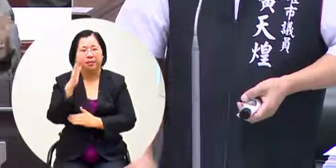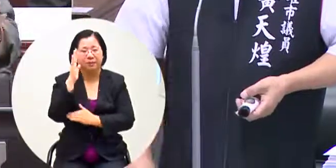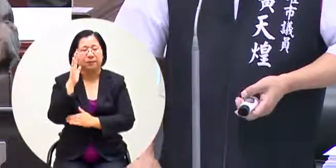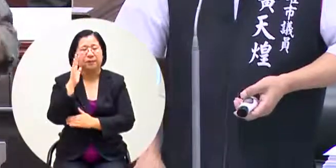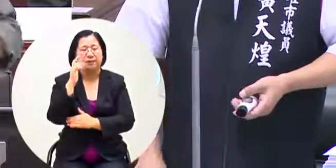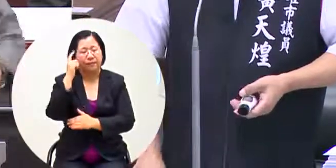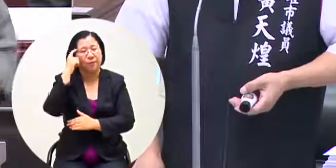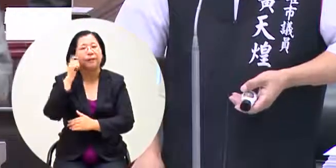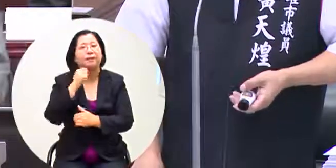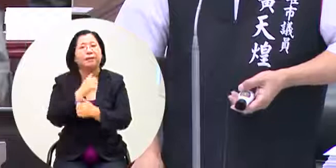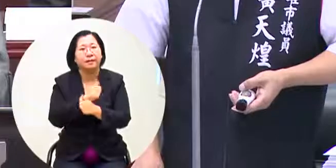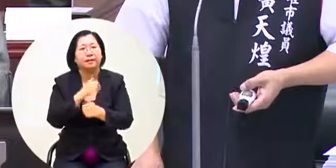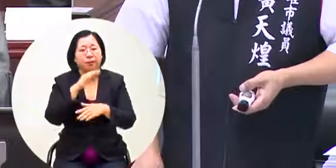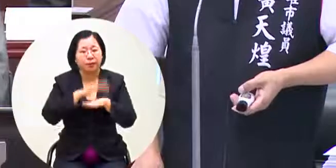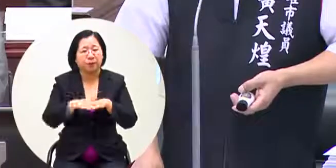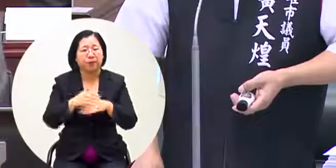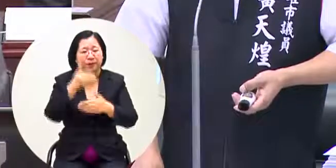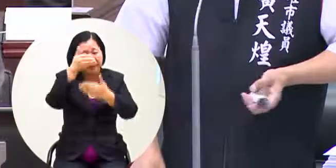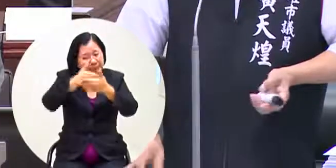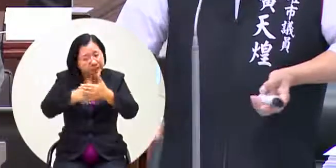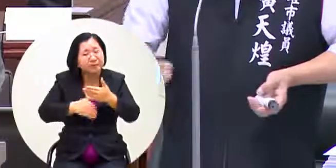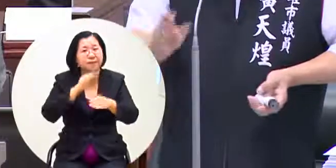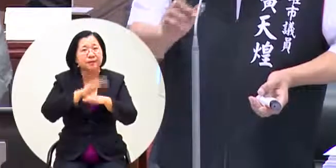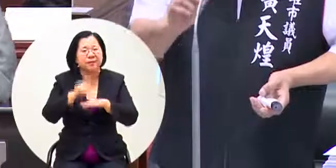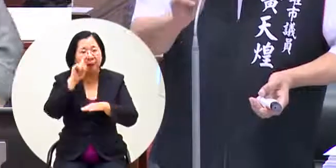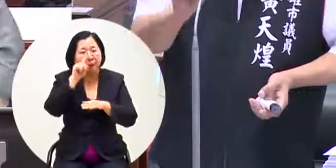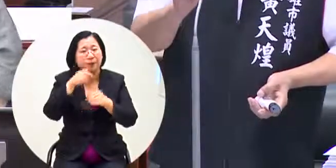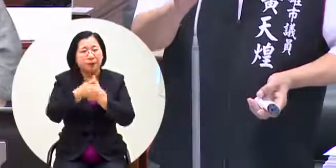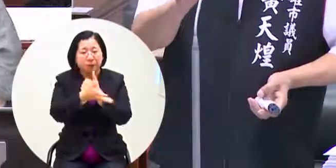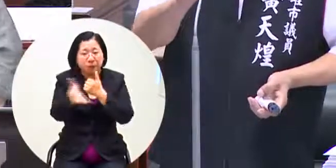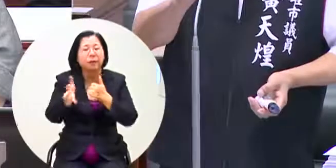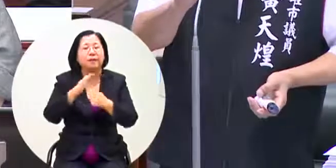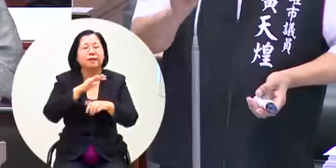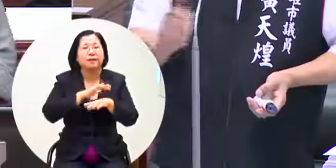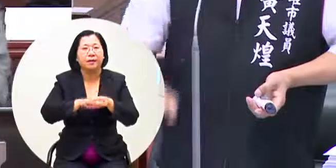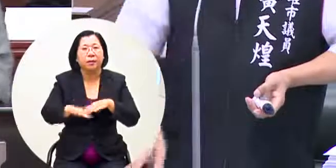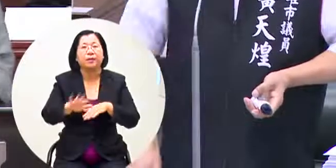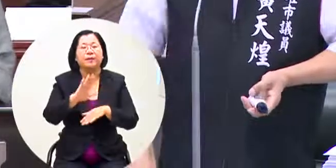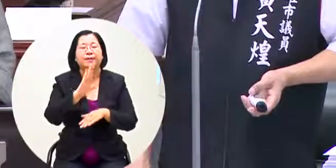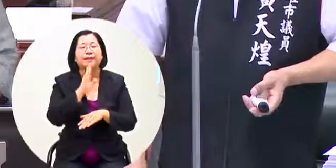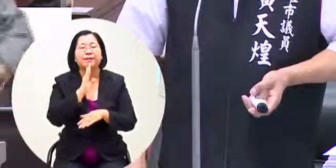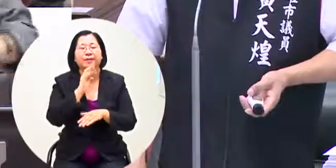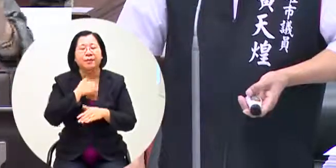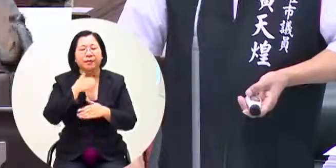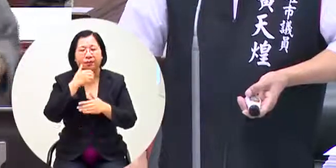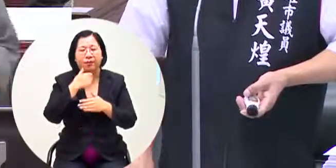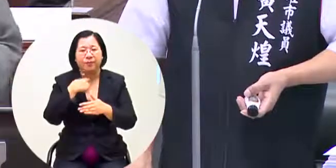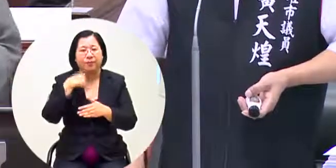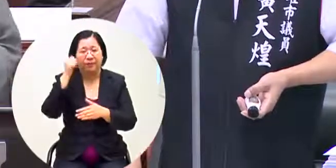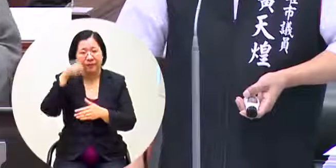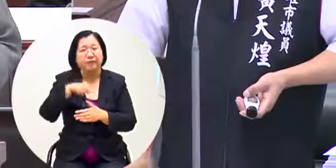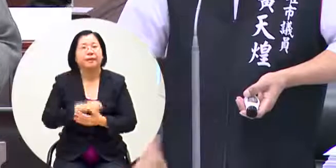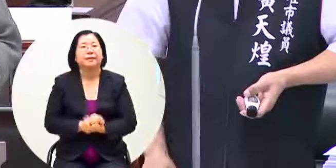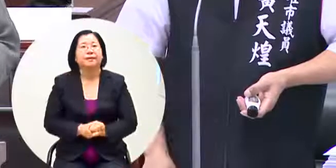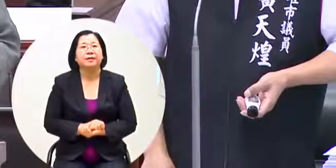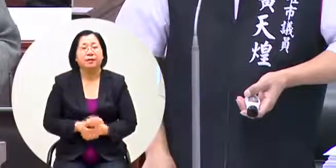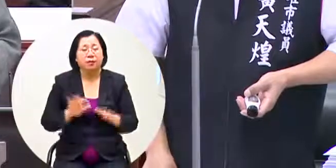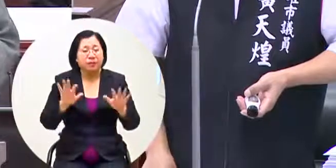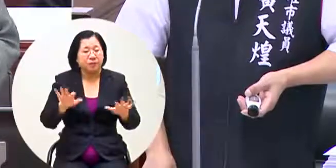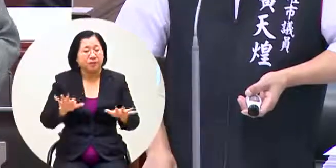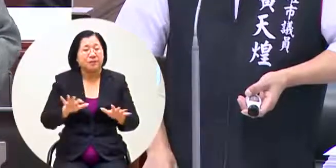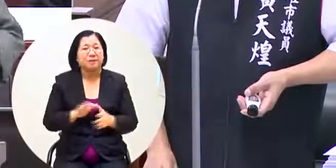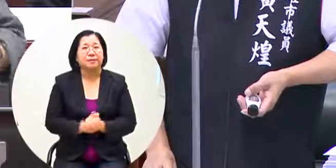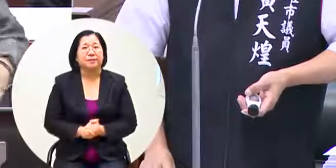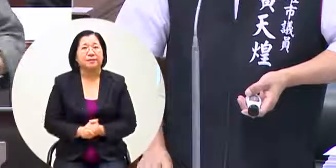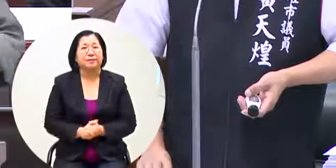减少污染。啊，是讲对所有前阶段咱。迄个林恒